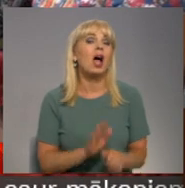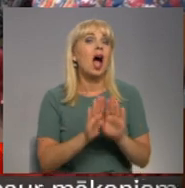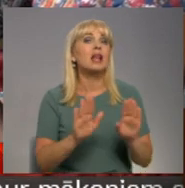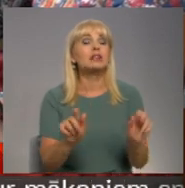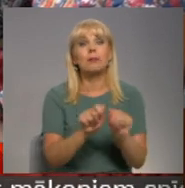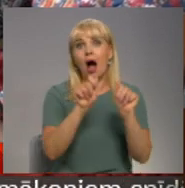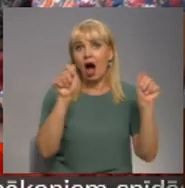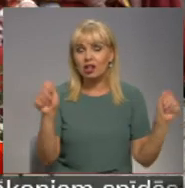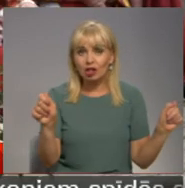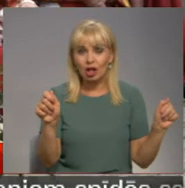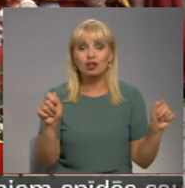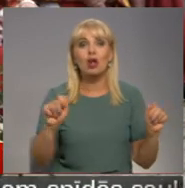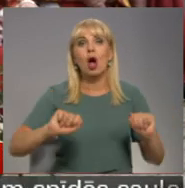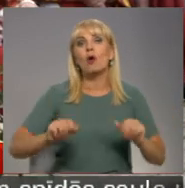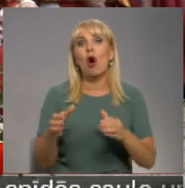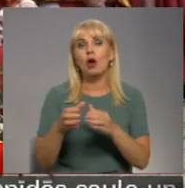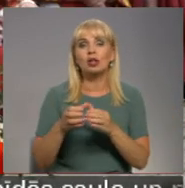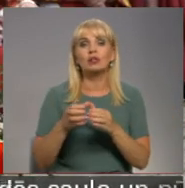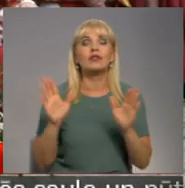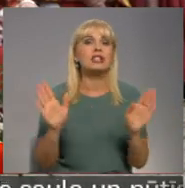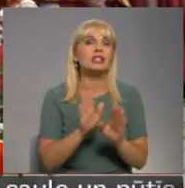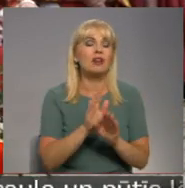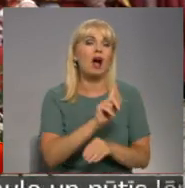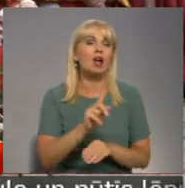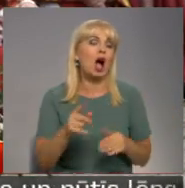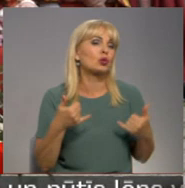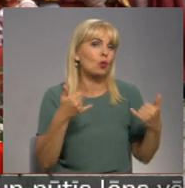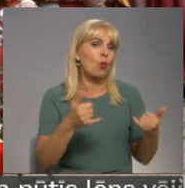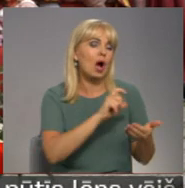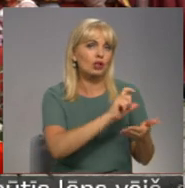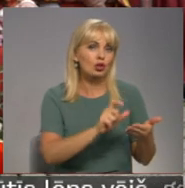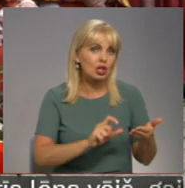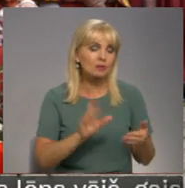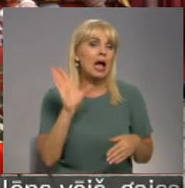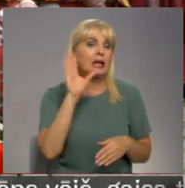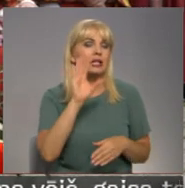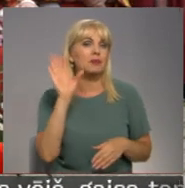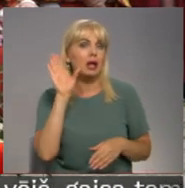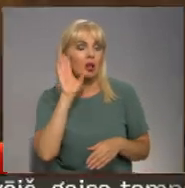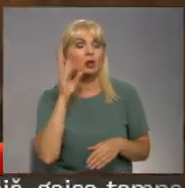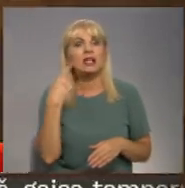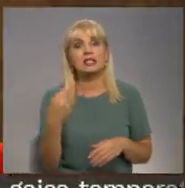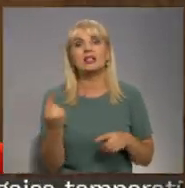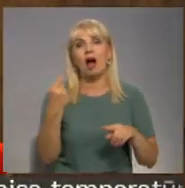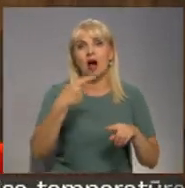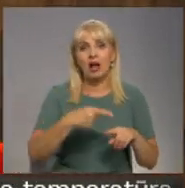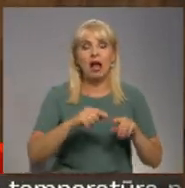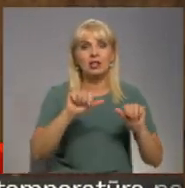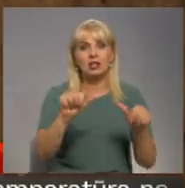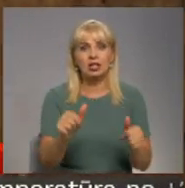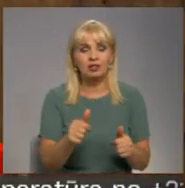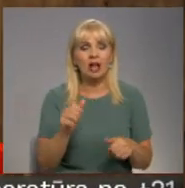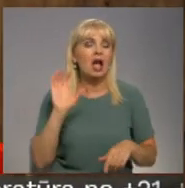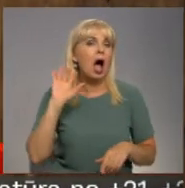Ekspozīcijas atklāšanā suitu kolektīvi izdziedāja katru godu dziesmas, bet tās būs iespēja klausīties arī vienā citā reizē, jo ir izveidota